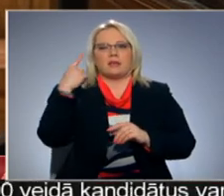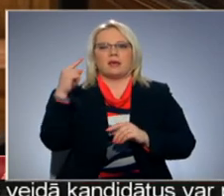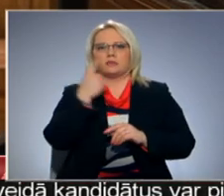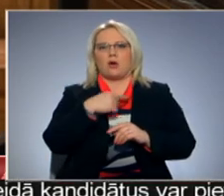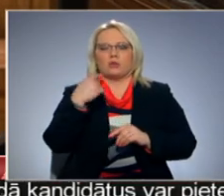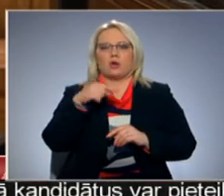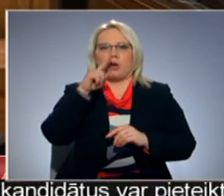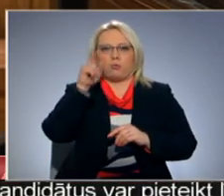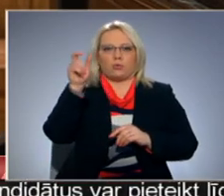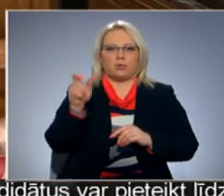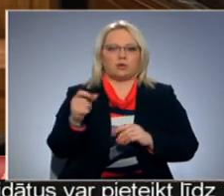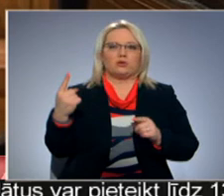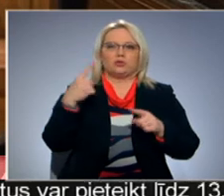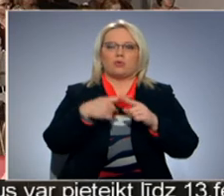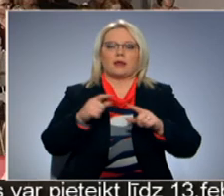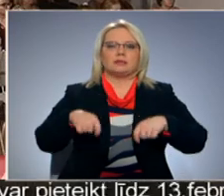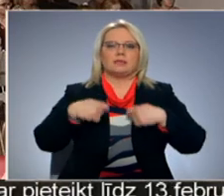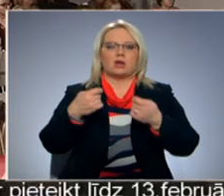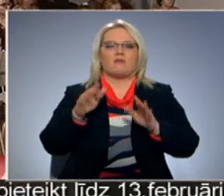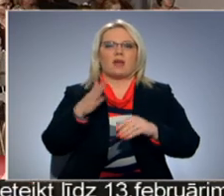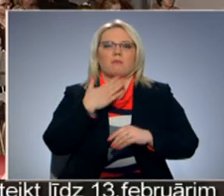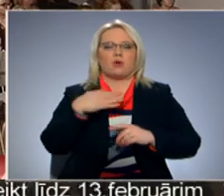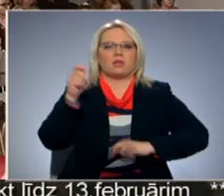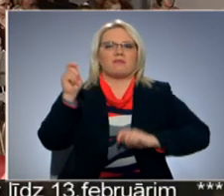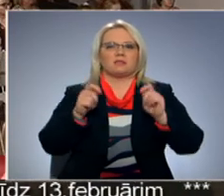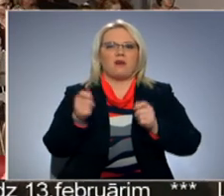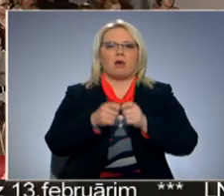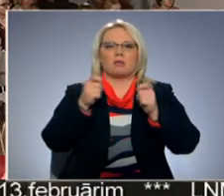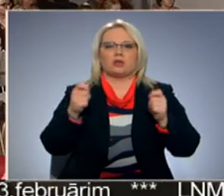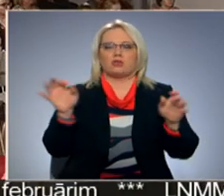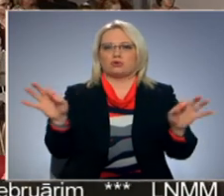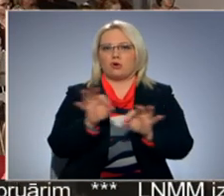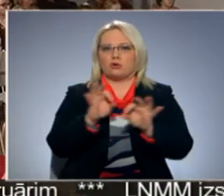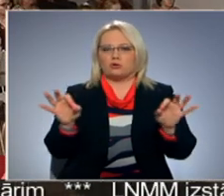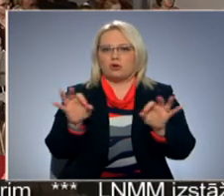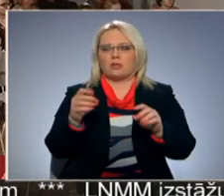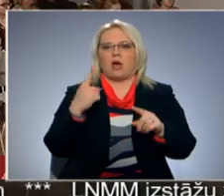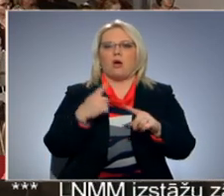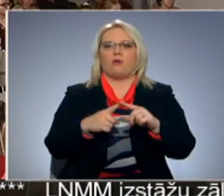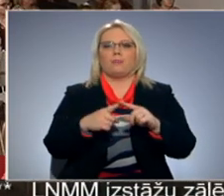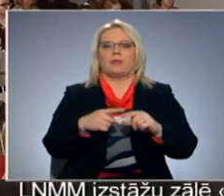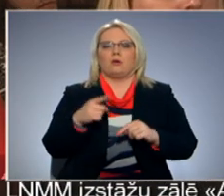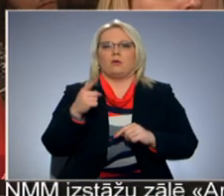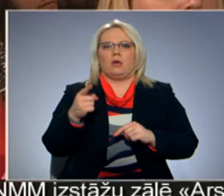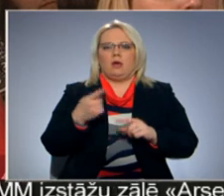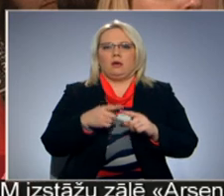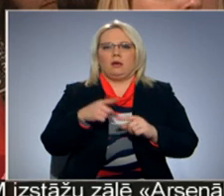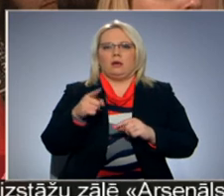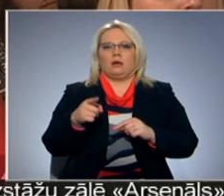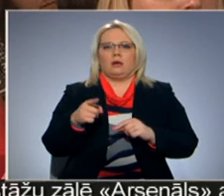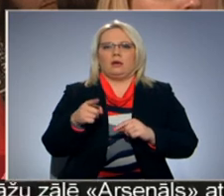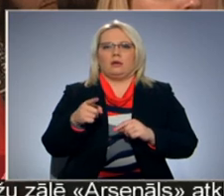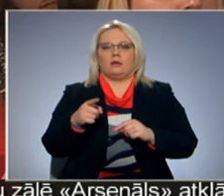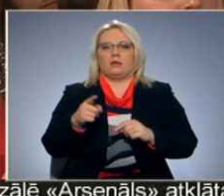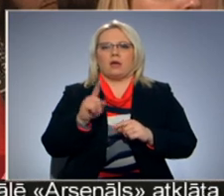jautrīti putniņu šoreiz viņas sniegumu varēja baudīt festivāla atklāšanas koncertā kā vērtē pasākuma rīkotāji tieši iespēja mūzikas skolu